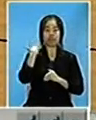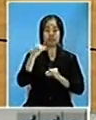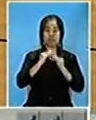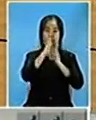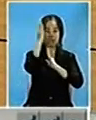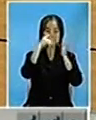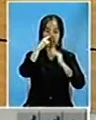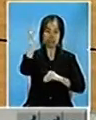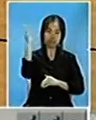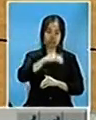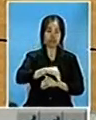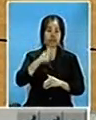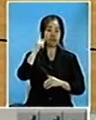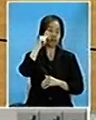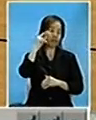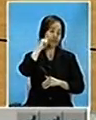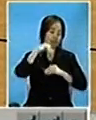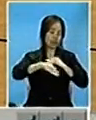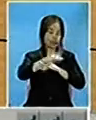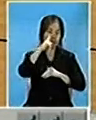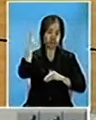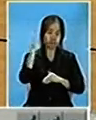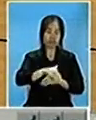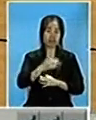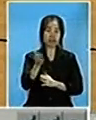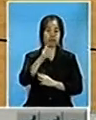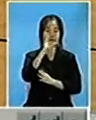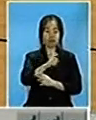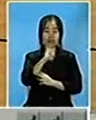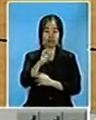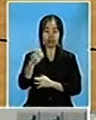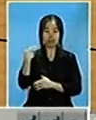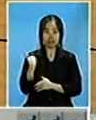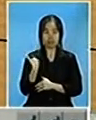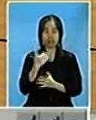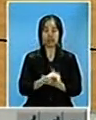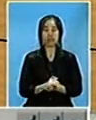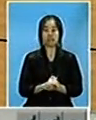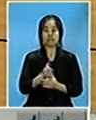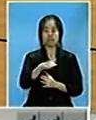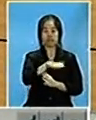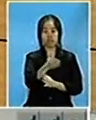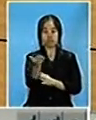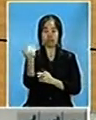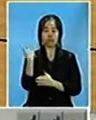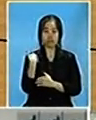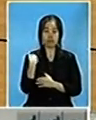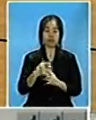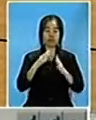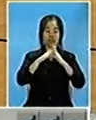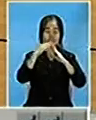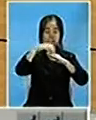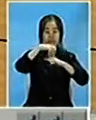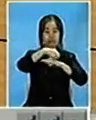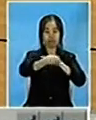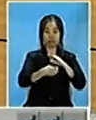น้ำเสียลงในแม่น้ำก่อให้เกิดปลาตายและอากาศที่เป็นพิษถึงขั้นที่สังกะสีผุกร่อนและเป็น